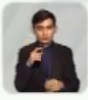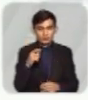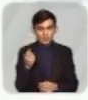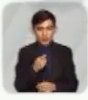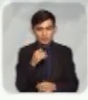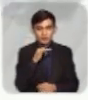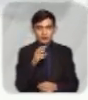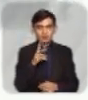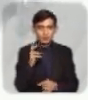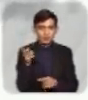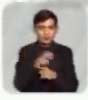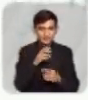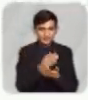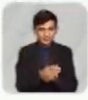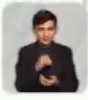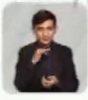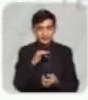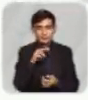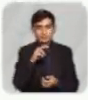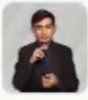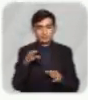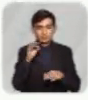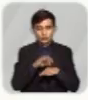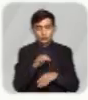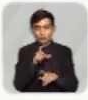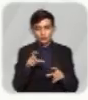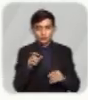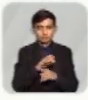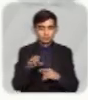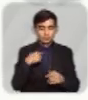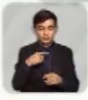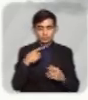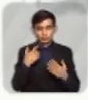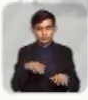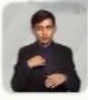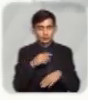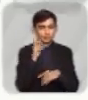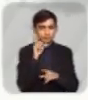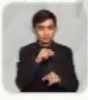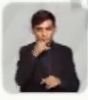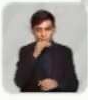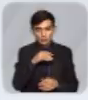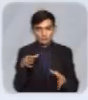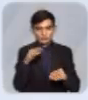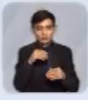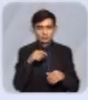которые приходят, выгружают пассажиров и отказываются ехать дальше, объясняя, что дороги переметены и закрыты.